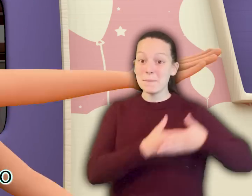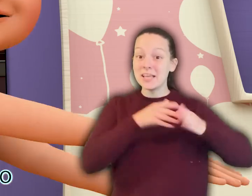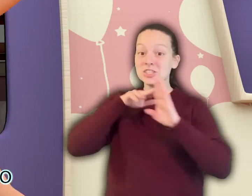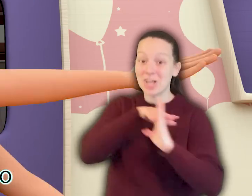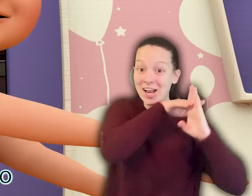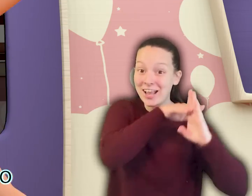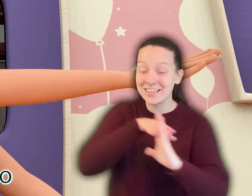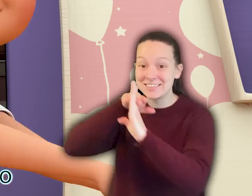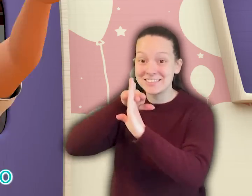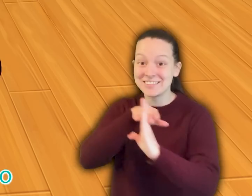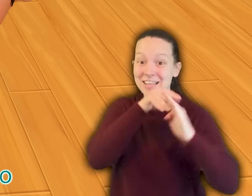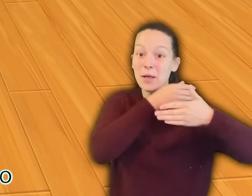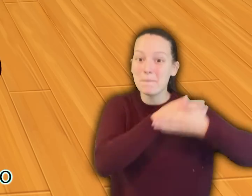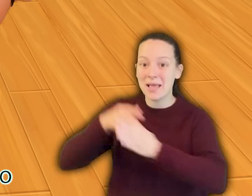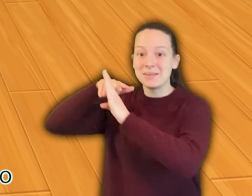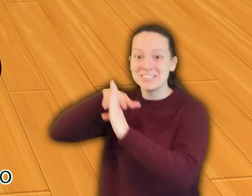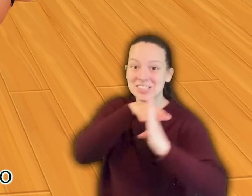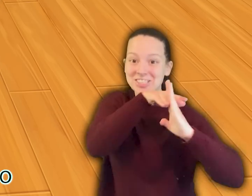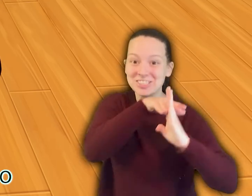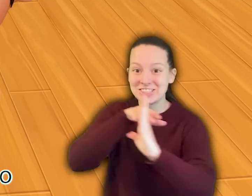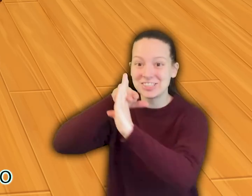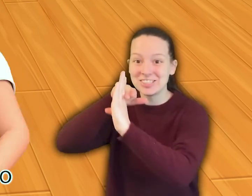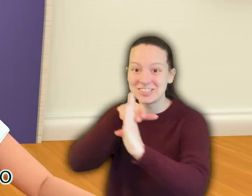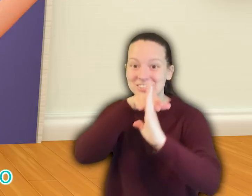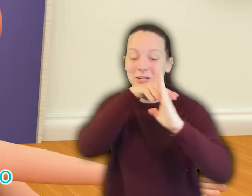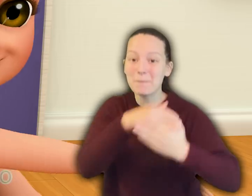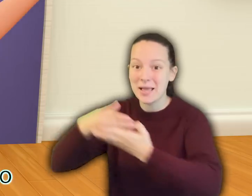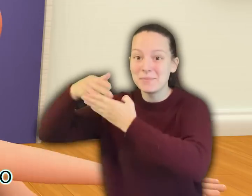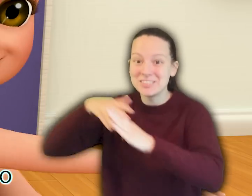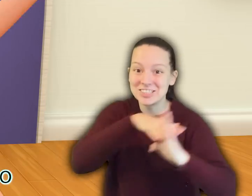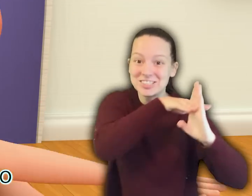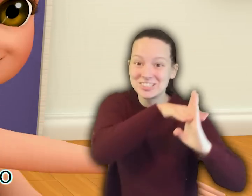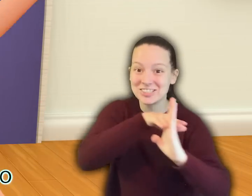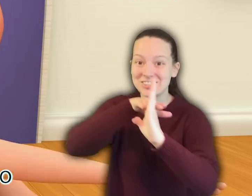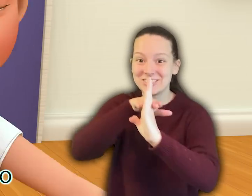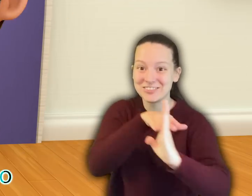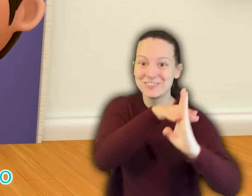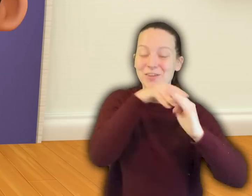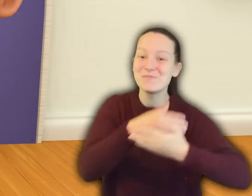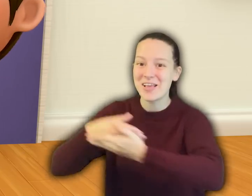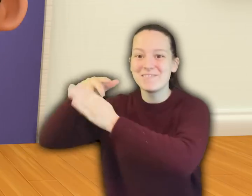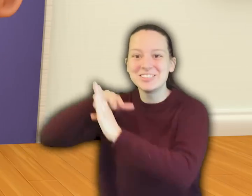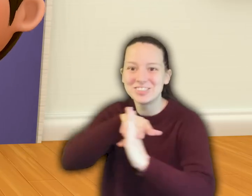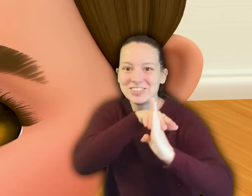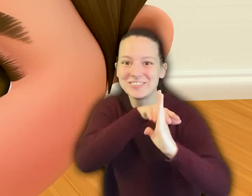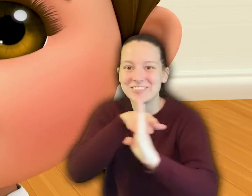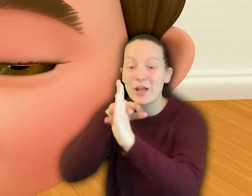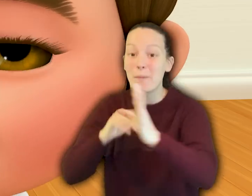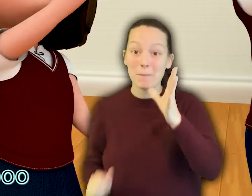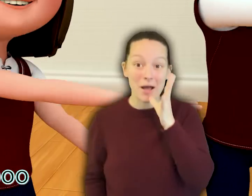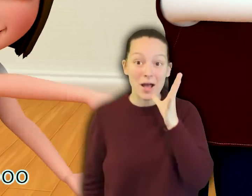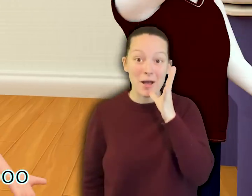baby shark do do do doo doo do baby shark do do do do doo do baby shark doo dooo doo dooo doo doo baby